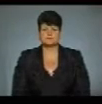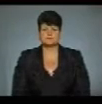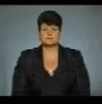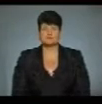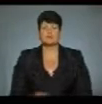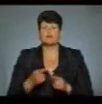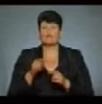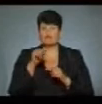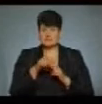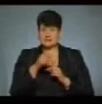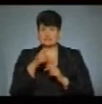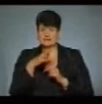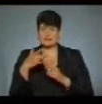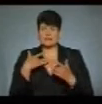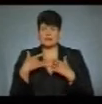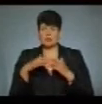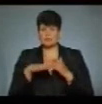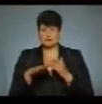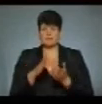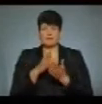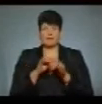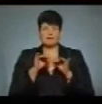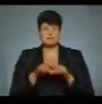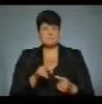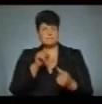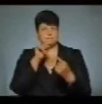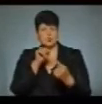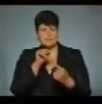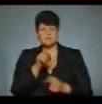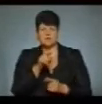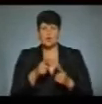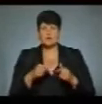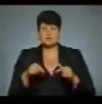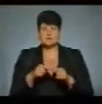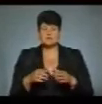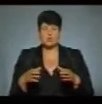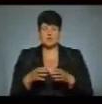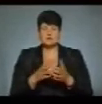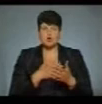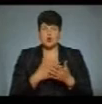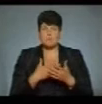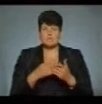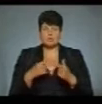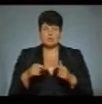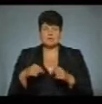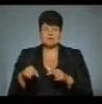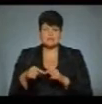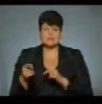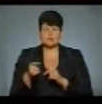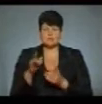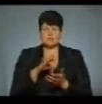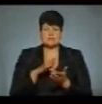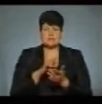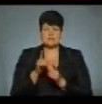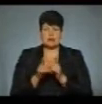У ці хвилини на театральному майдані відбувається акція протесту. Її організовує коаліція громадських організацій «Тернопільський центр